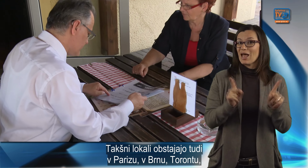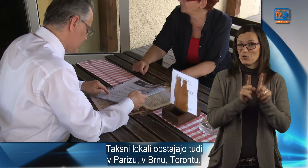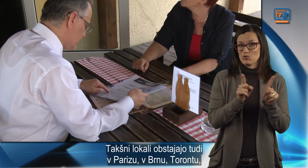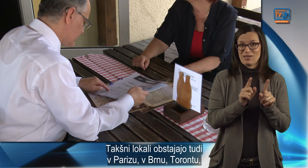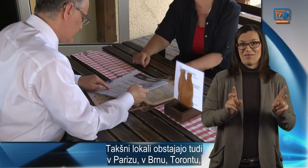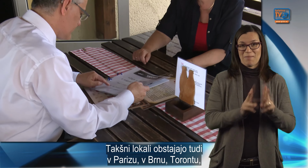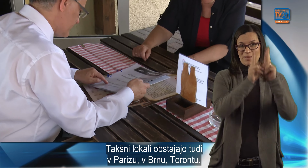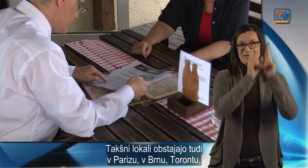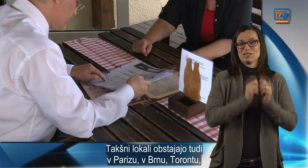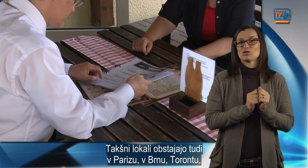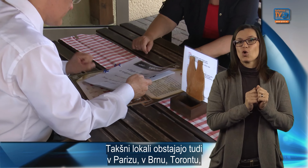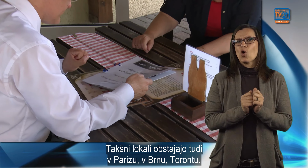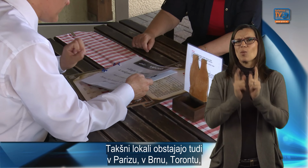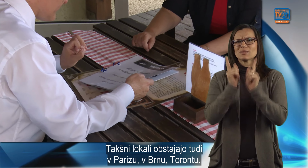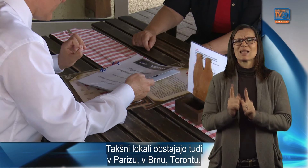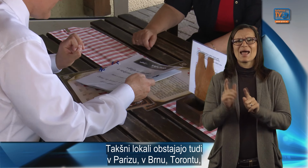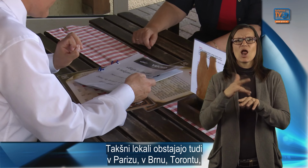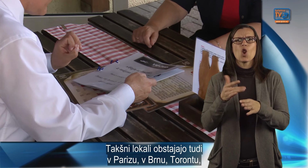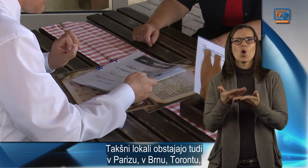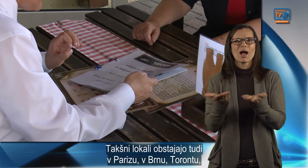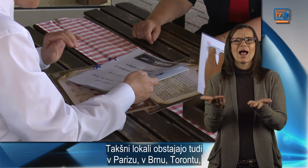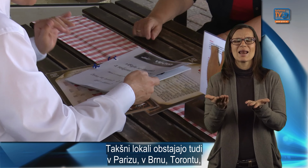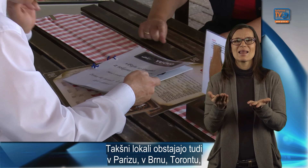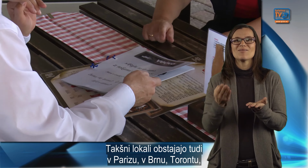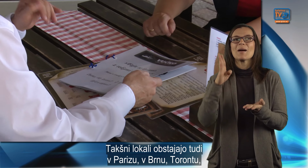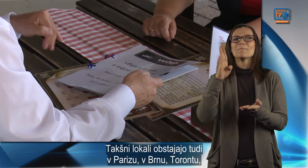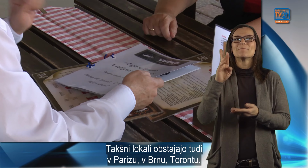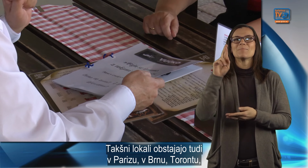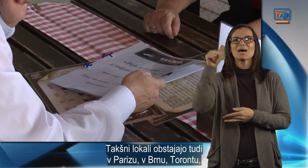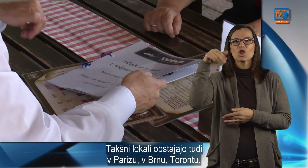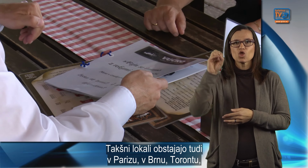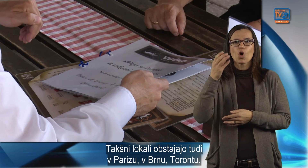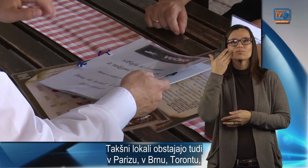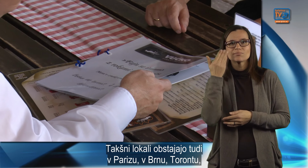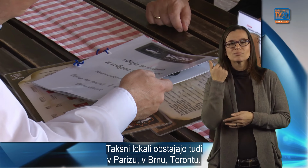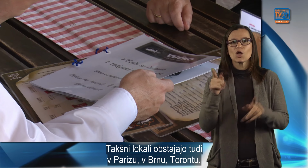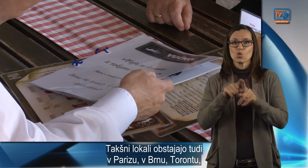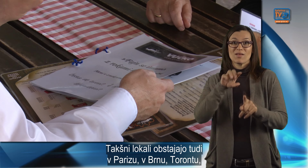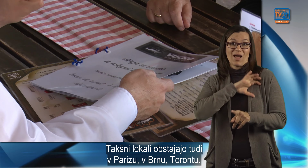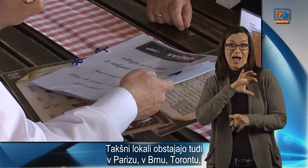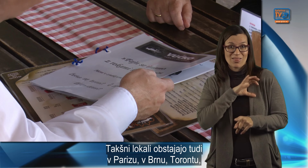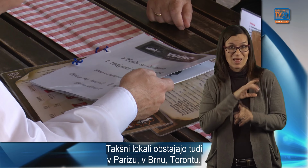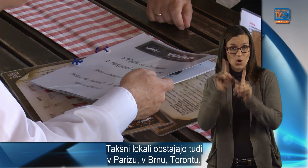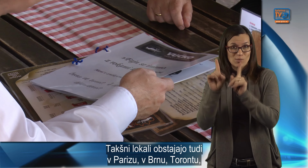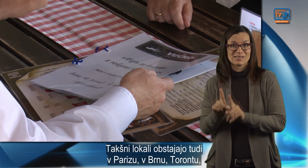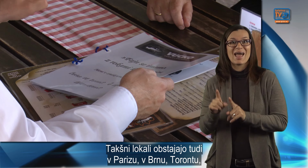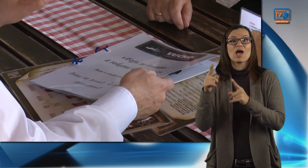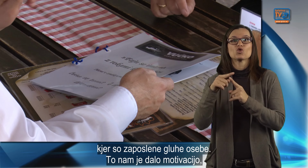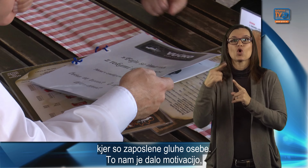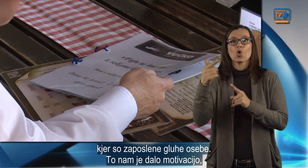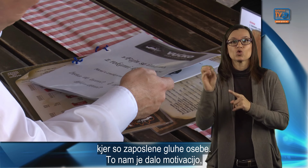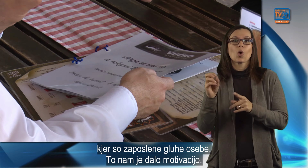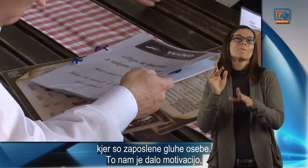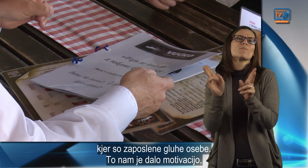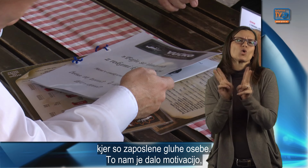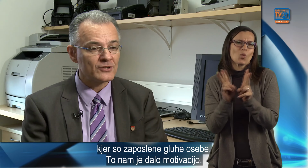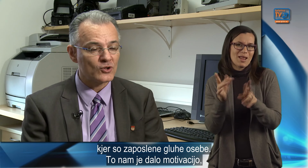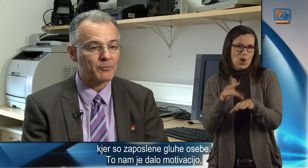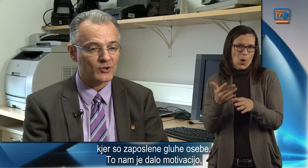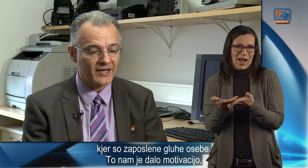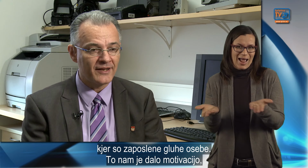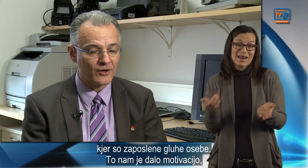tudi v Parizu, obstaja lokal v Brnu, v Kanadi, obstaja v Toronto en podoben lokal,